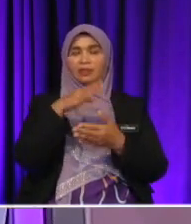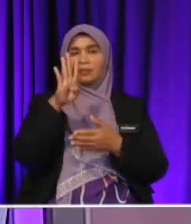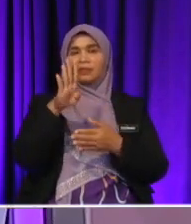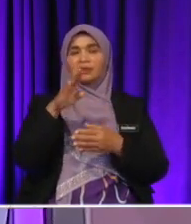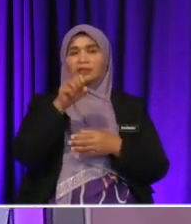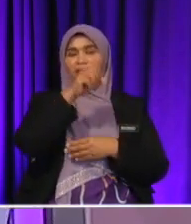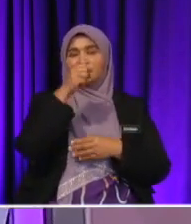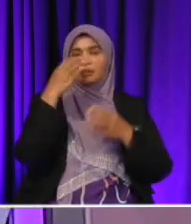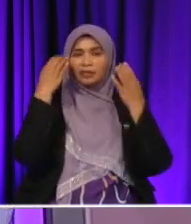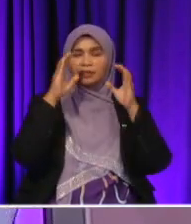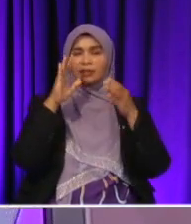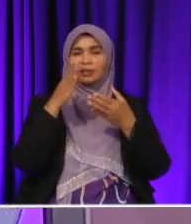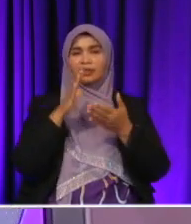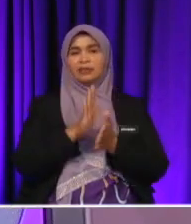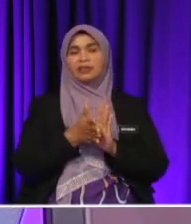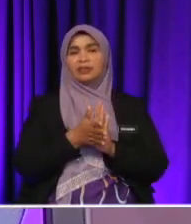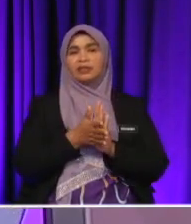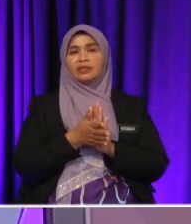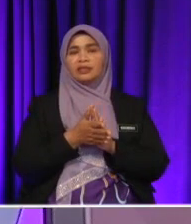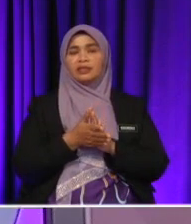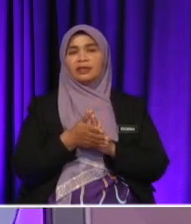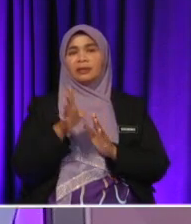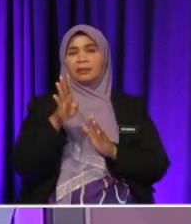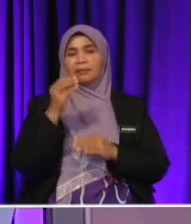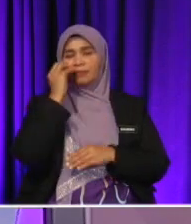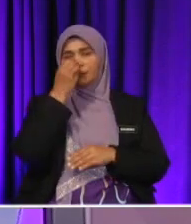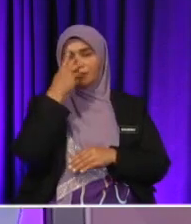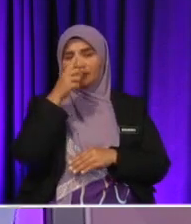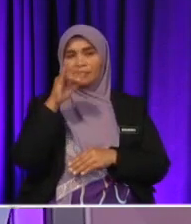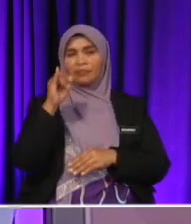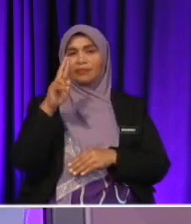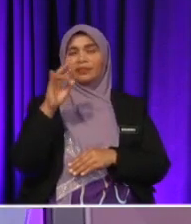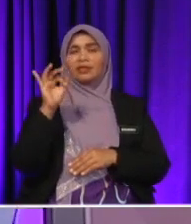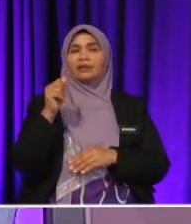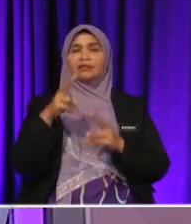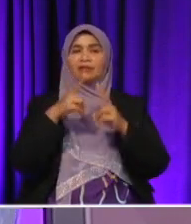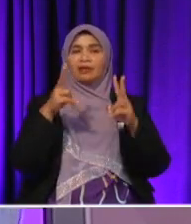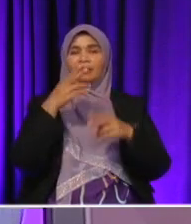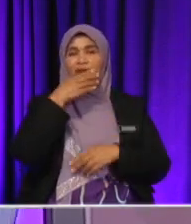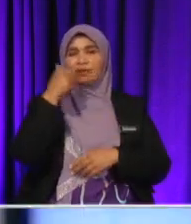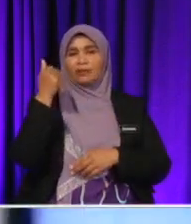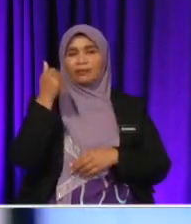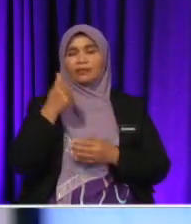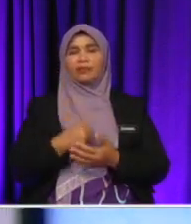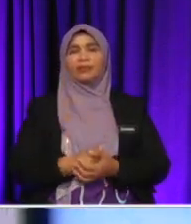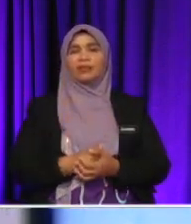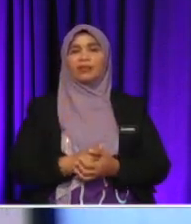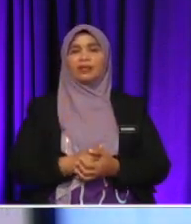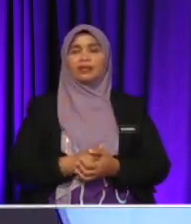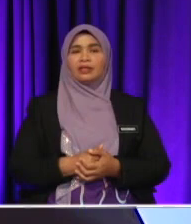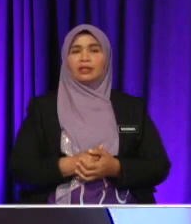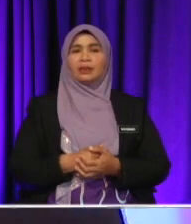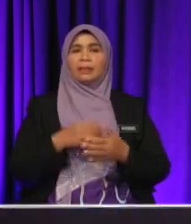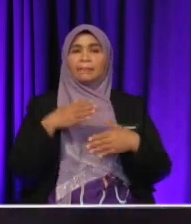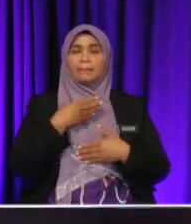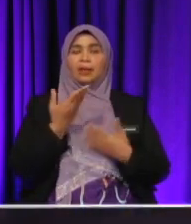lancigo hari ini jadi 4 bunga untuk Irfan cukup sangat Alhamdulillah terima dan